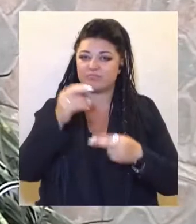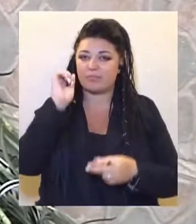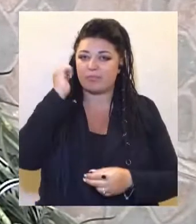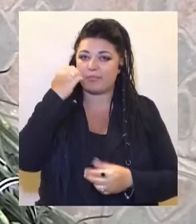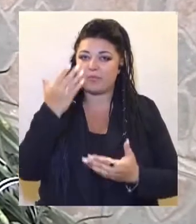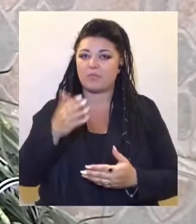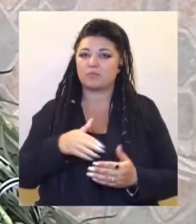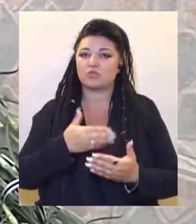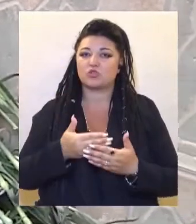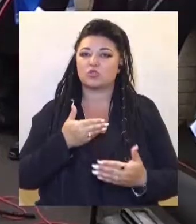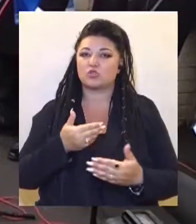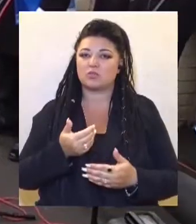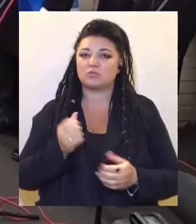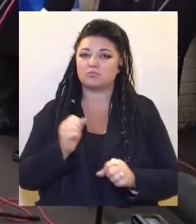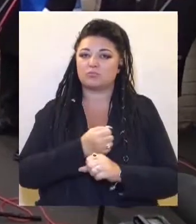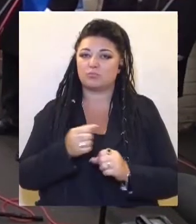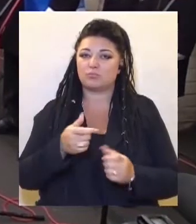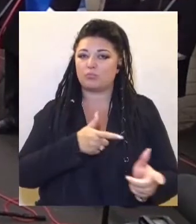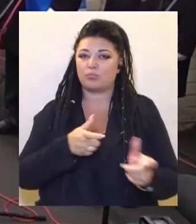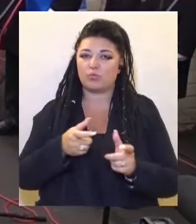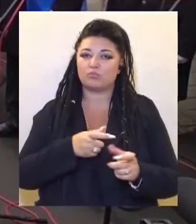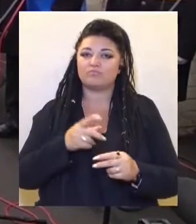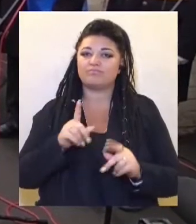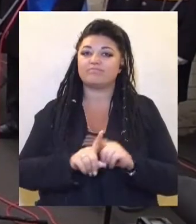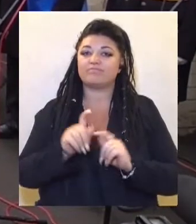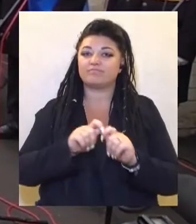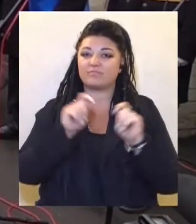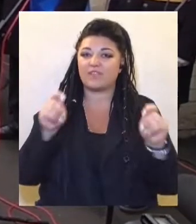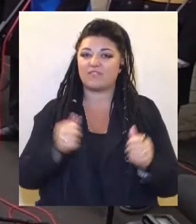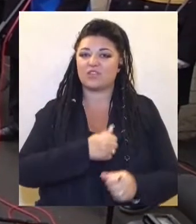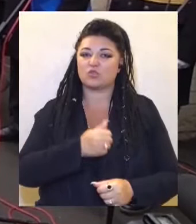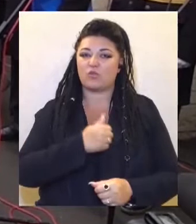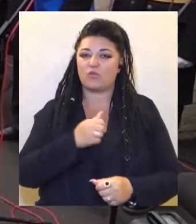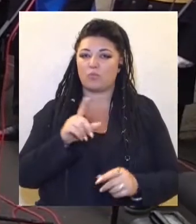Розпочалася церемонія з виступу оркестру Військово-морських сил України.